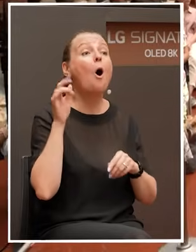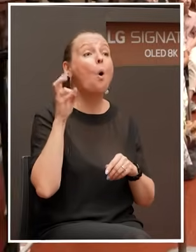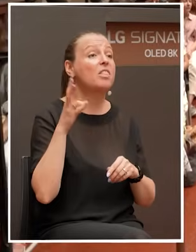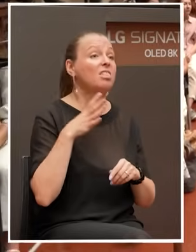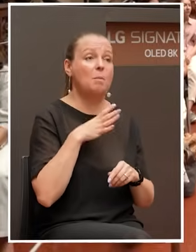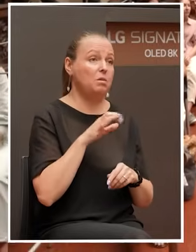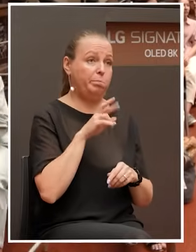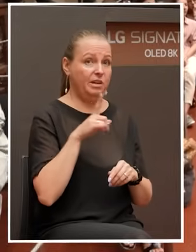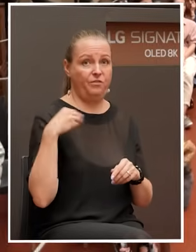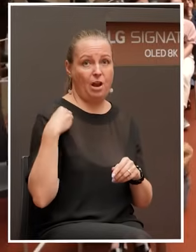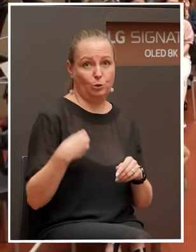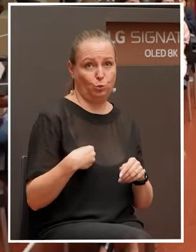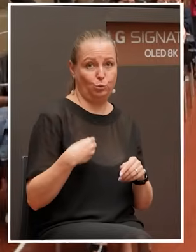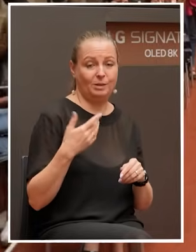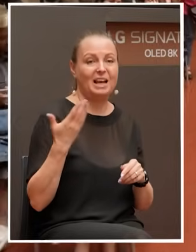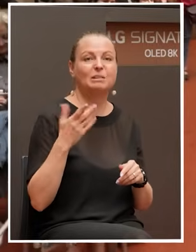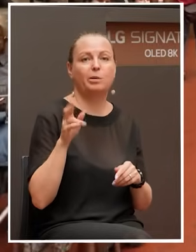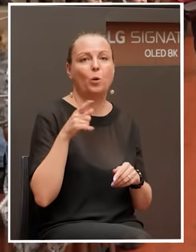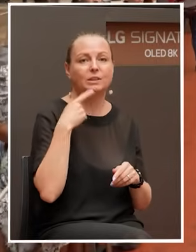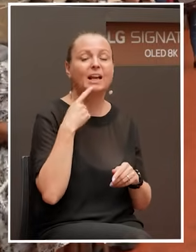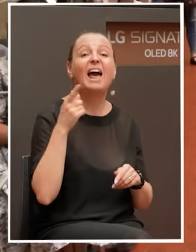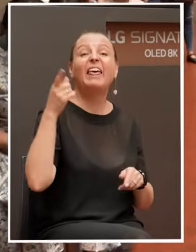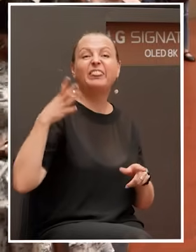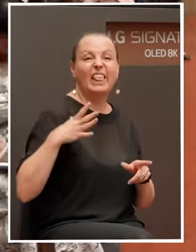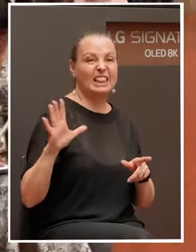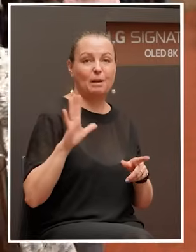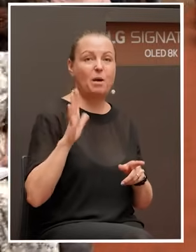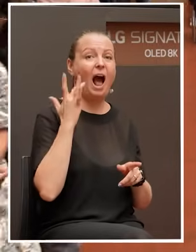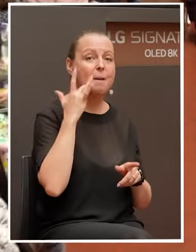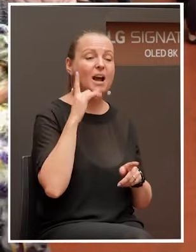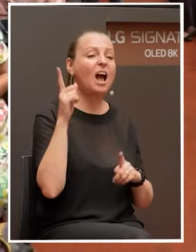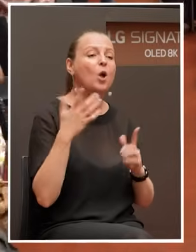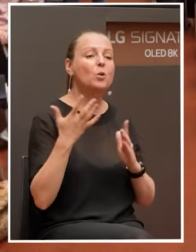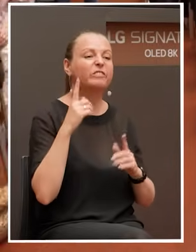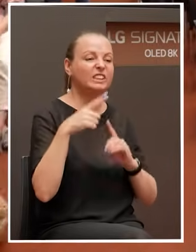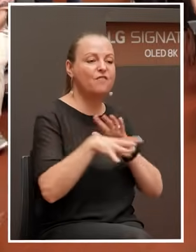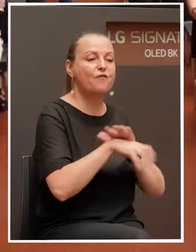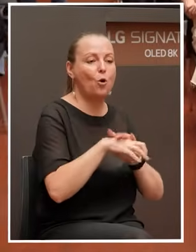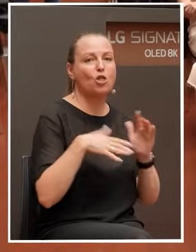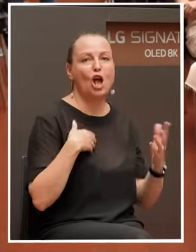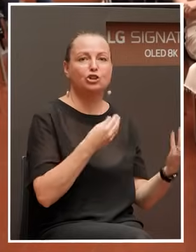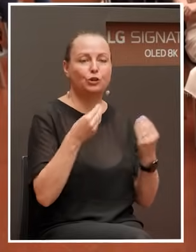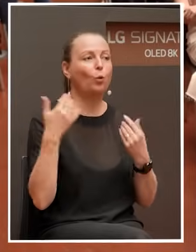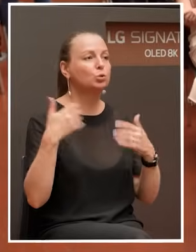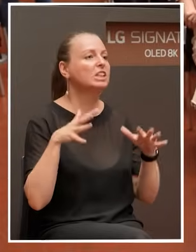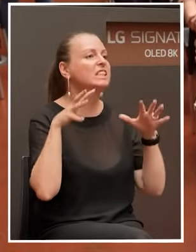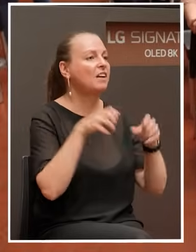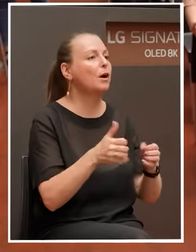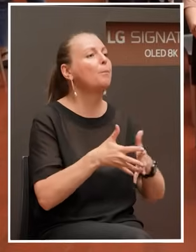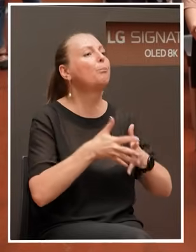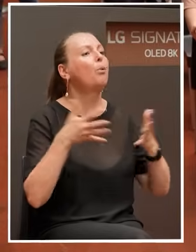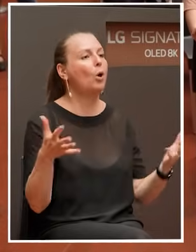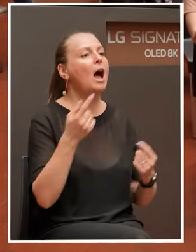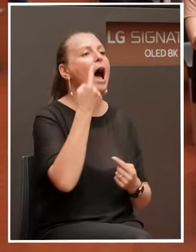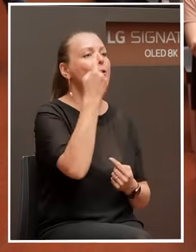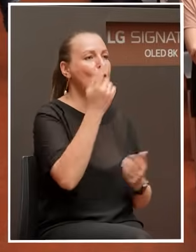французом, если бы этого не сказал: «Нетерпеливая Америка, всегда ворующая наши шедевры, захватила уже более одной картины Моне».